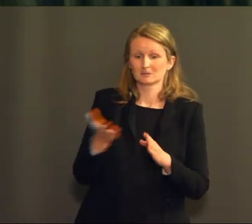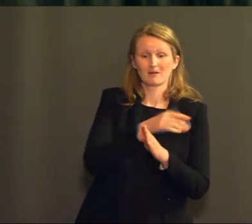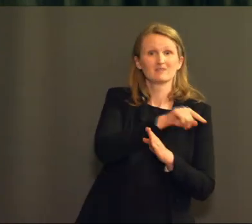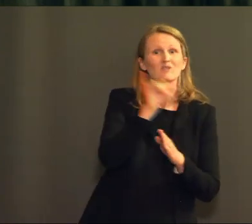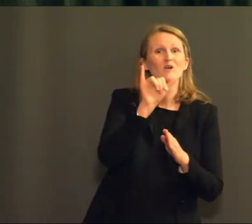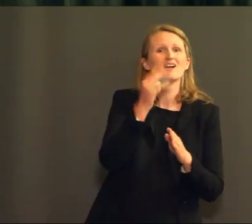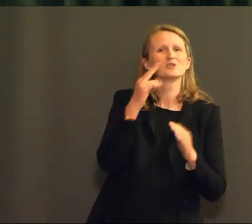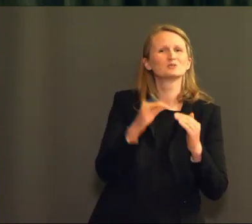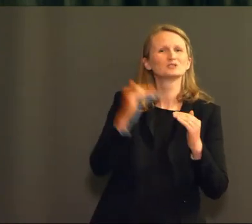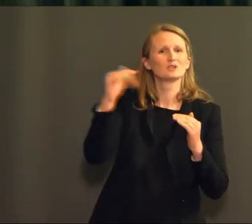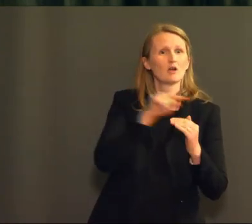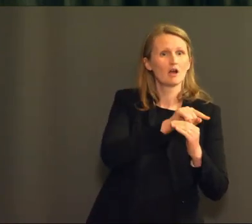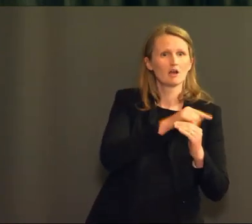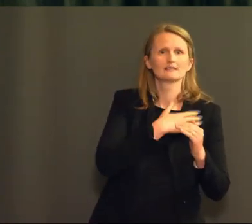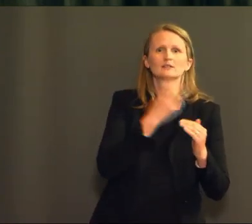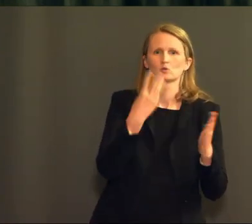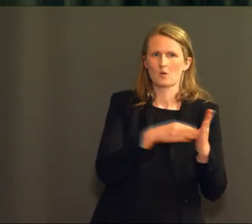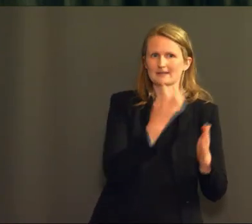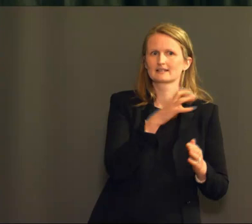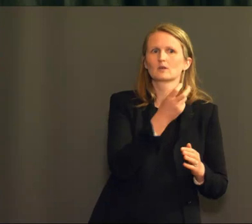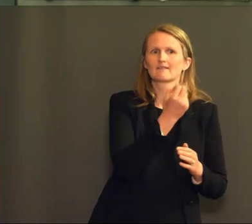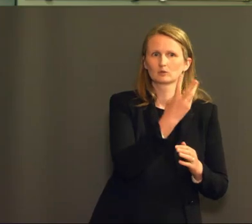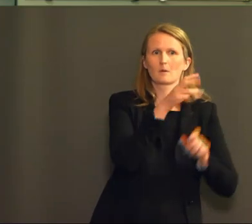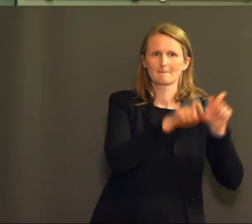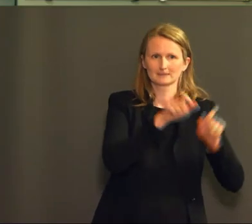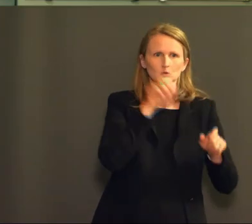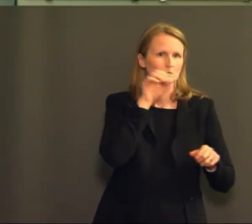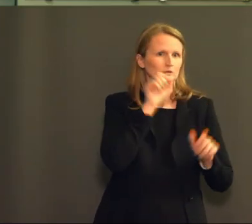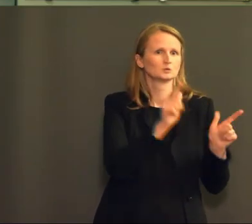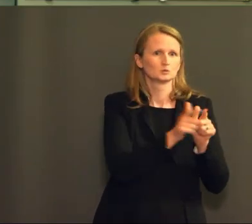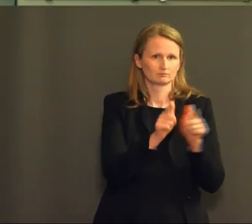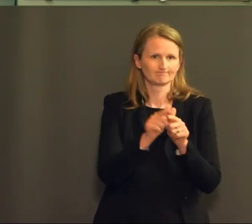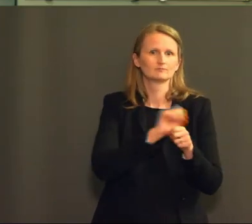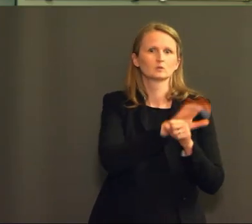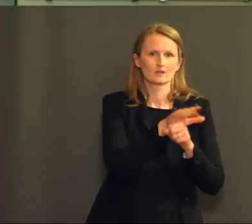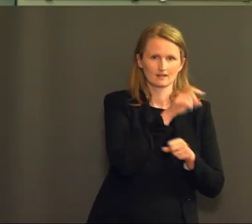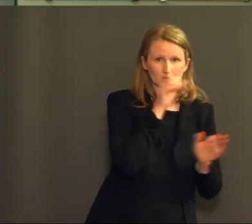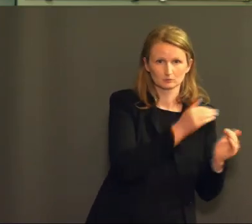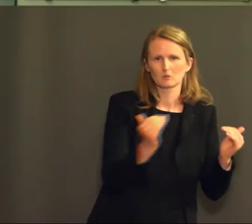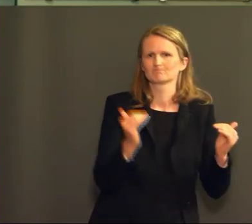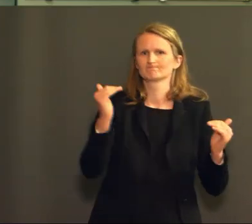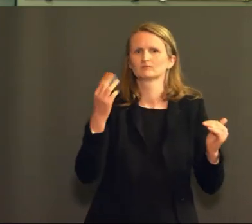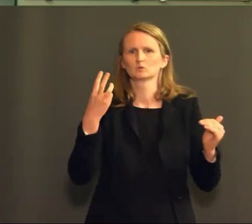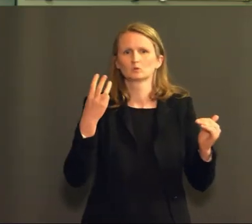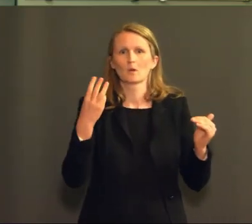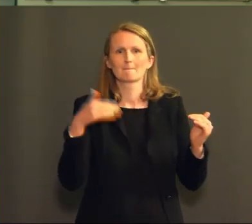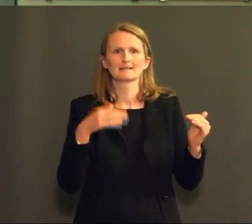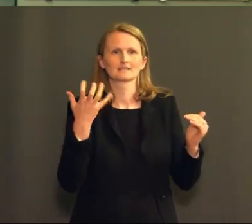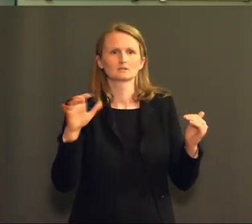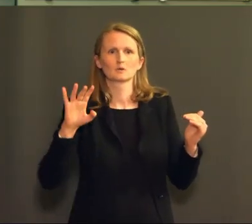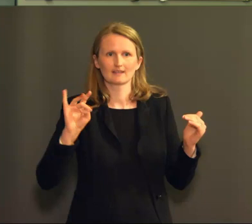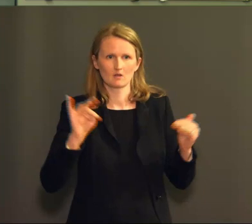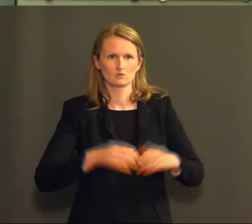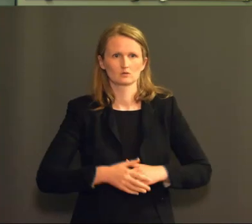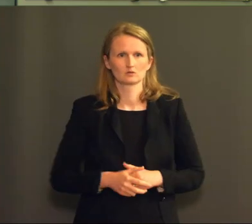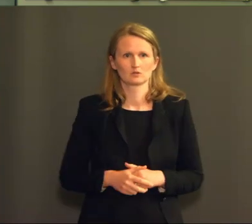3483 cas par jour. L'actuelle tendance positive est totalement due aux chiffres du début de la semaine